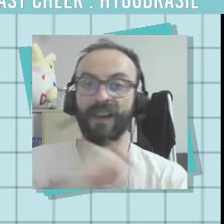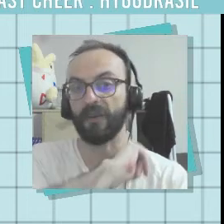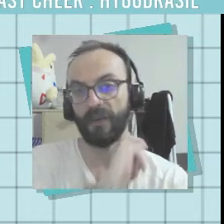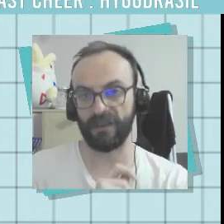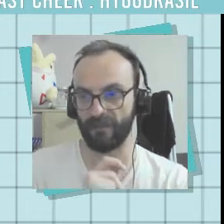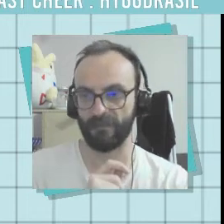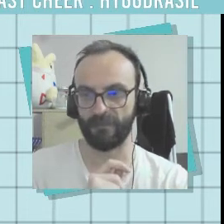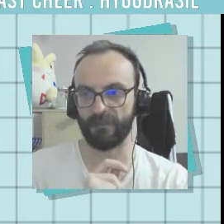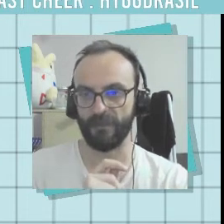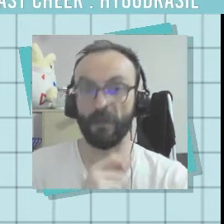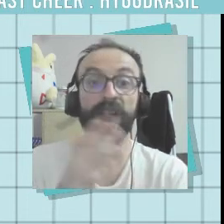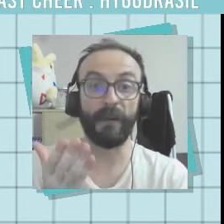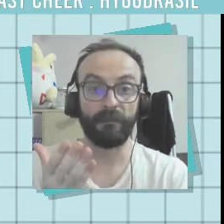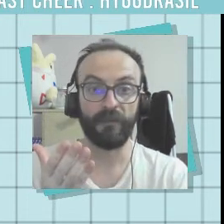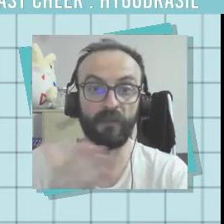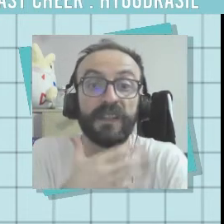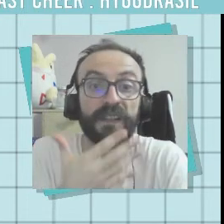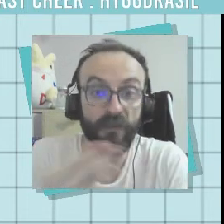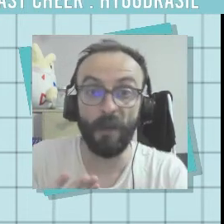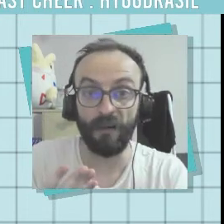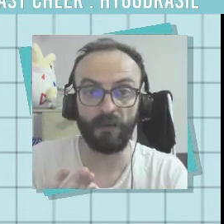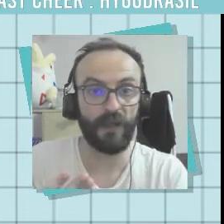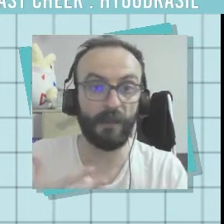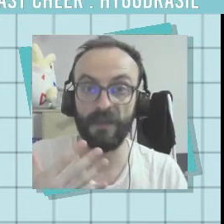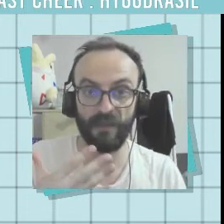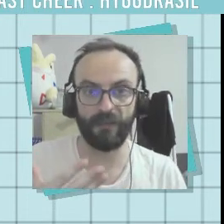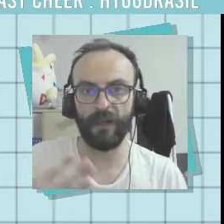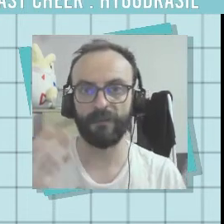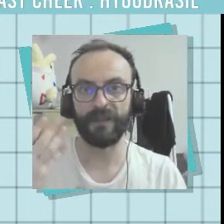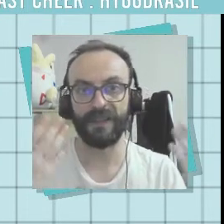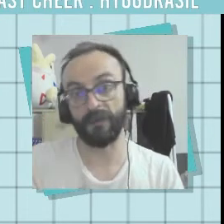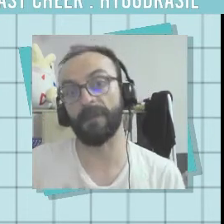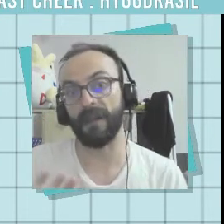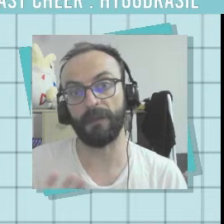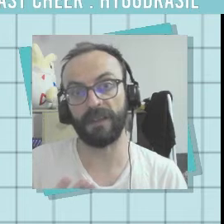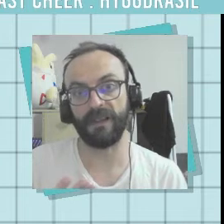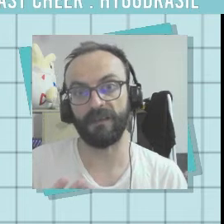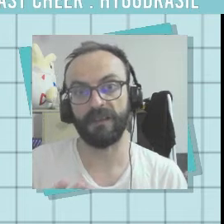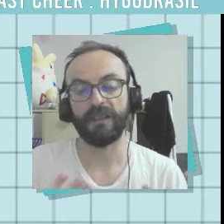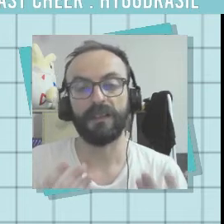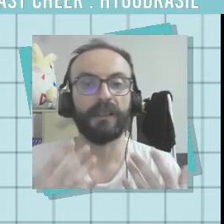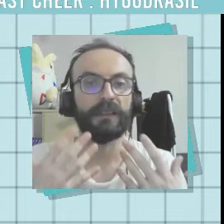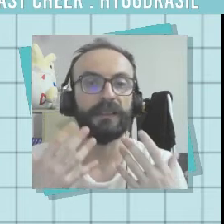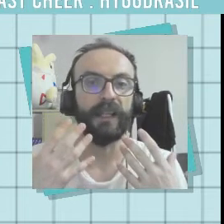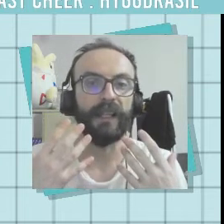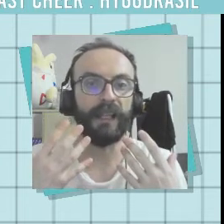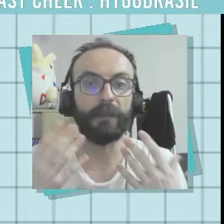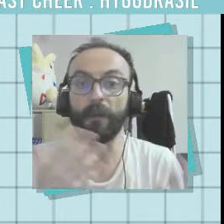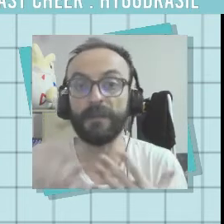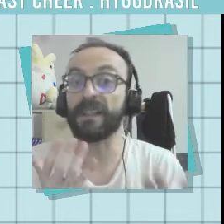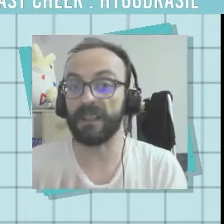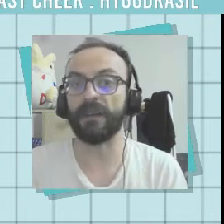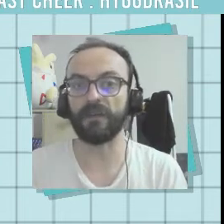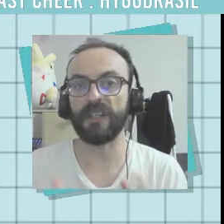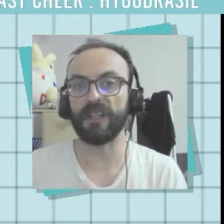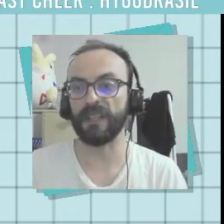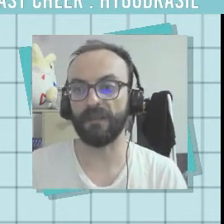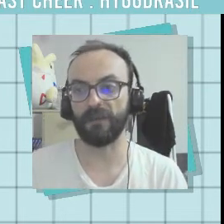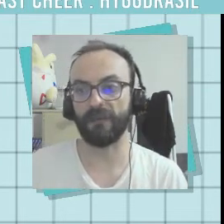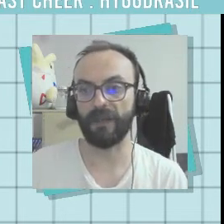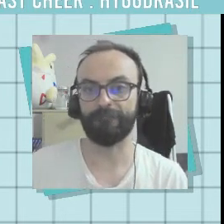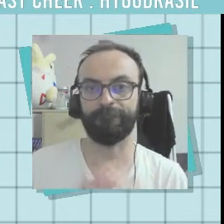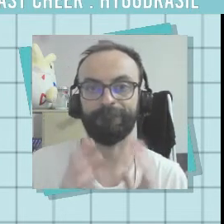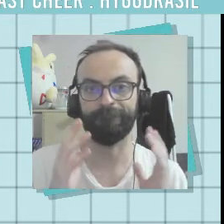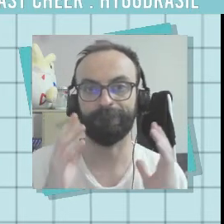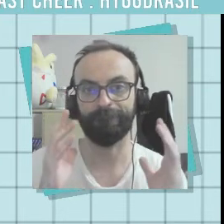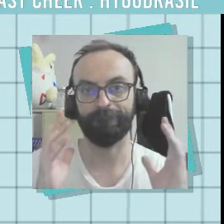signes incorrects. On le sait pas. Ou qui signent mal, en fait, même sans le savoir. Ça, on n'est pas à l'abri de ça. Et le problème, c'est qui va corriger et qui va